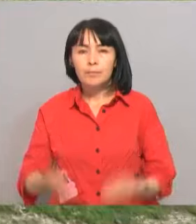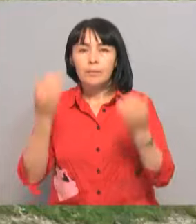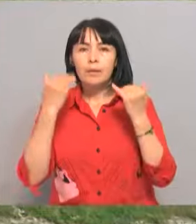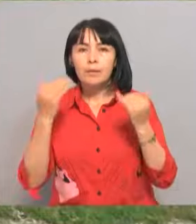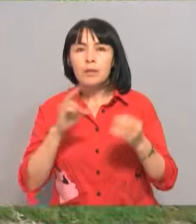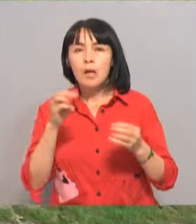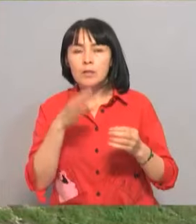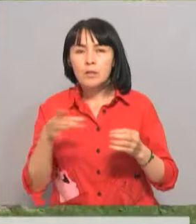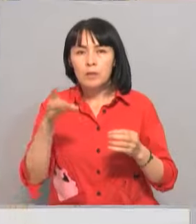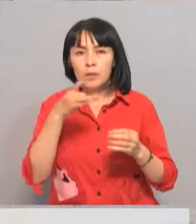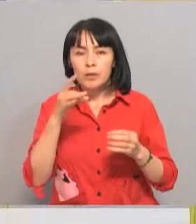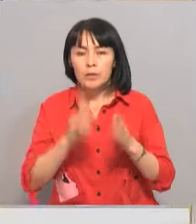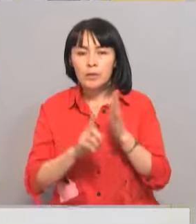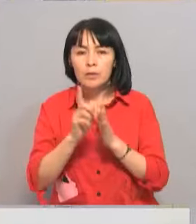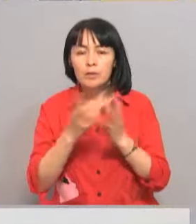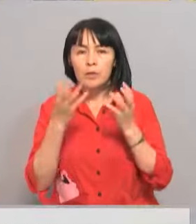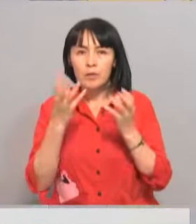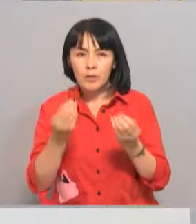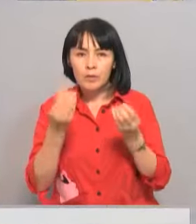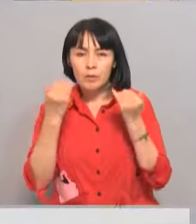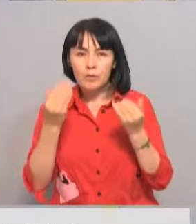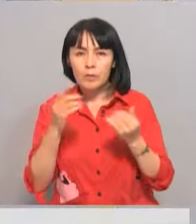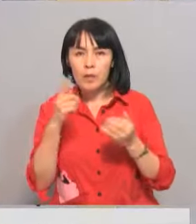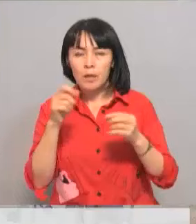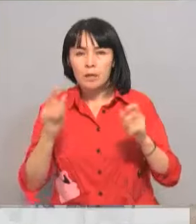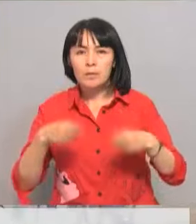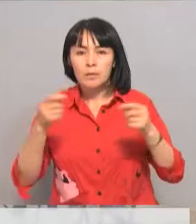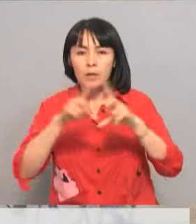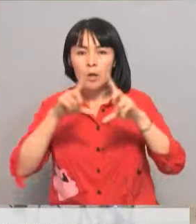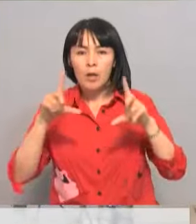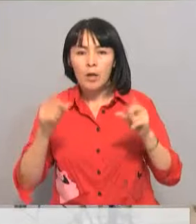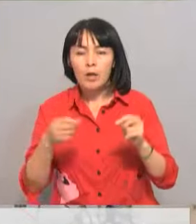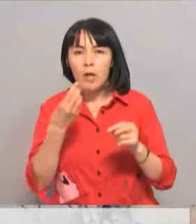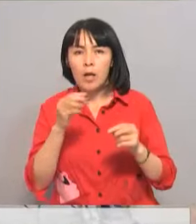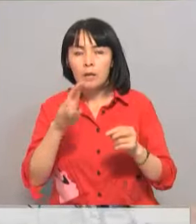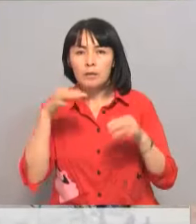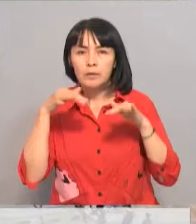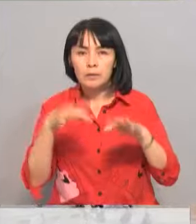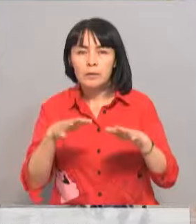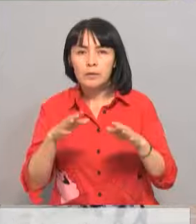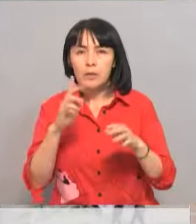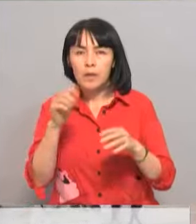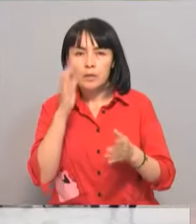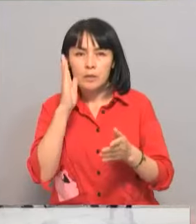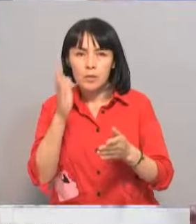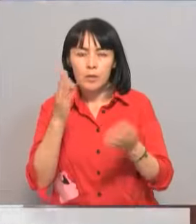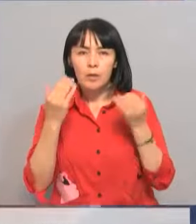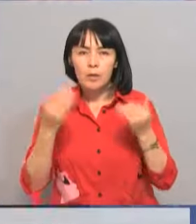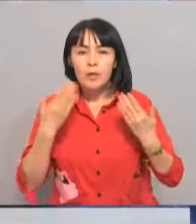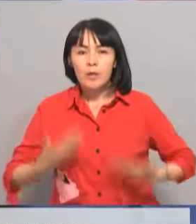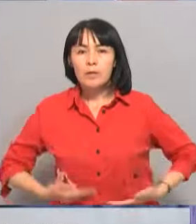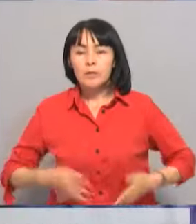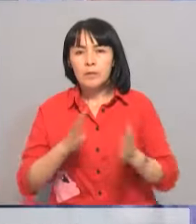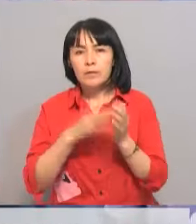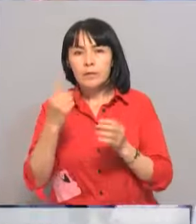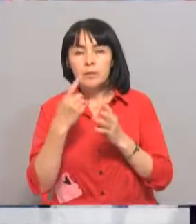Сегодня в Казгурском районе запустили еще одну автоматизированную газораспределительную станцию «Шанак». В результате природным газом будут обеспечены жители